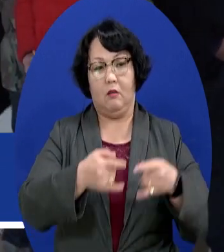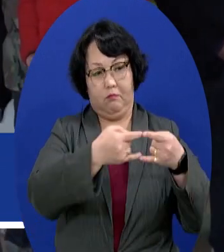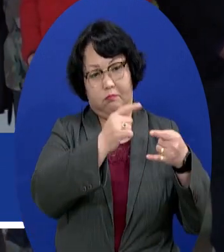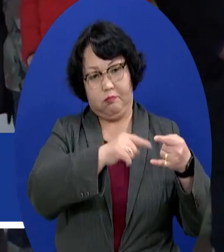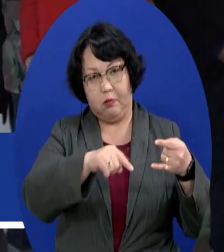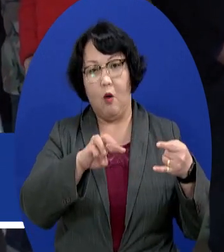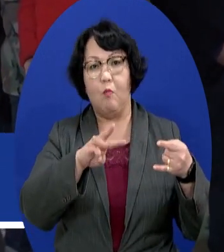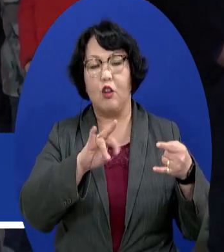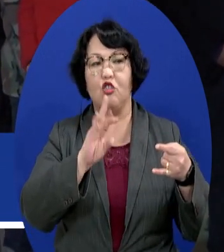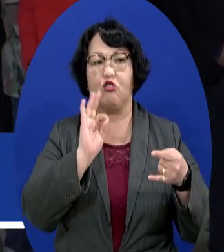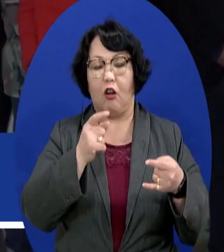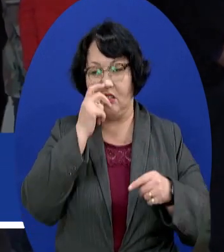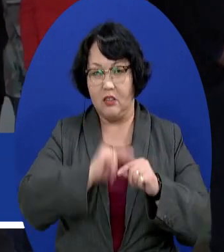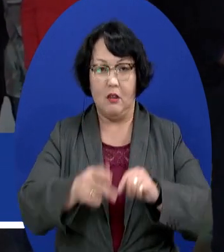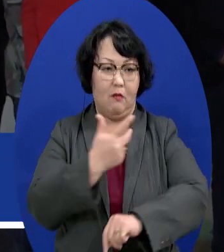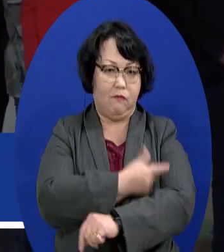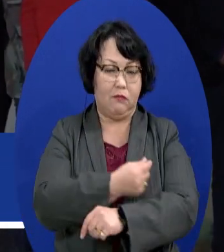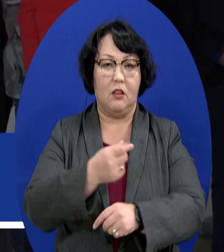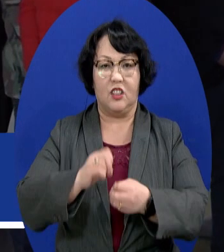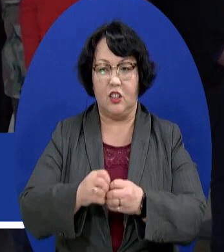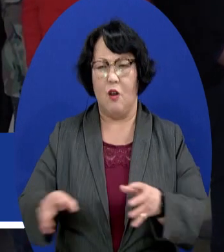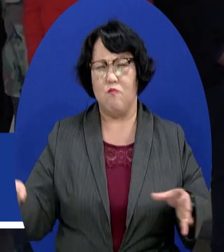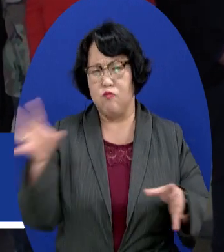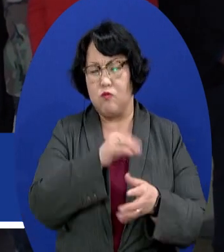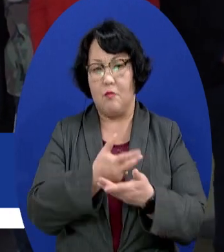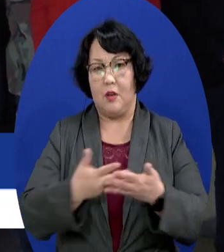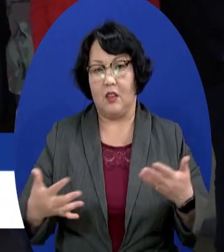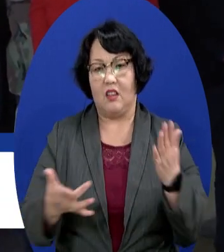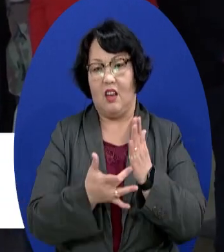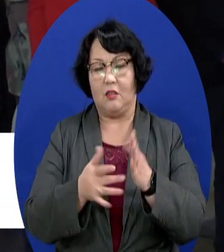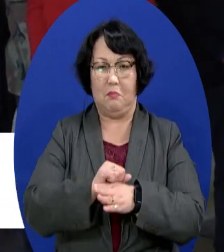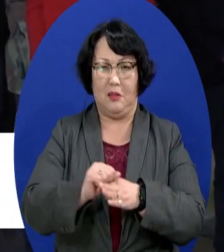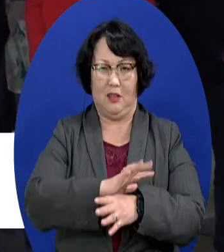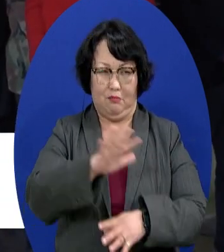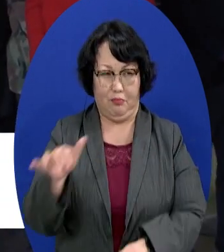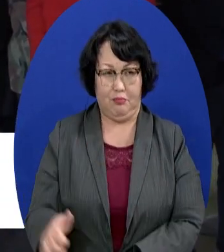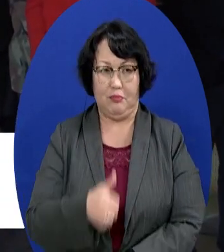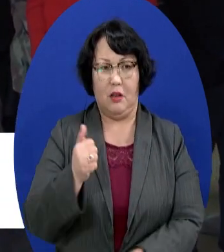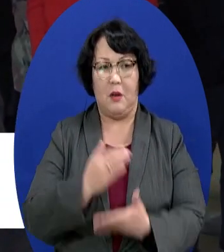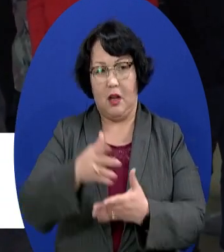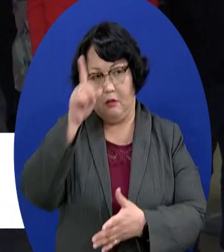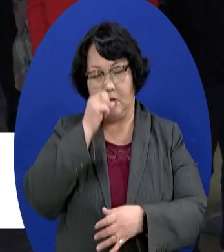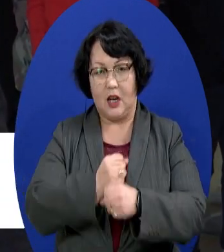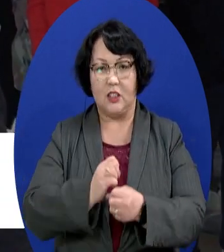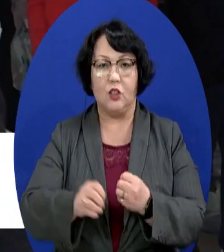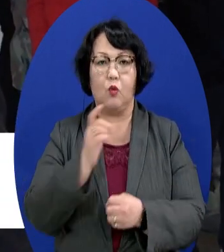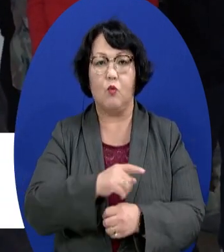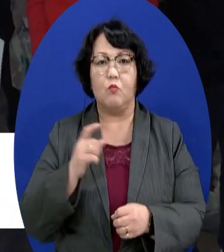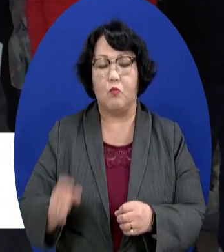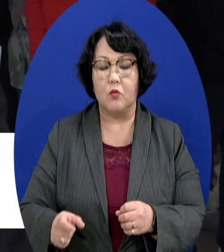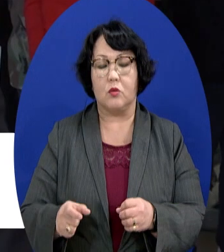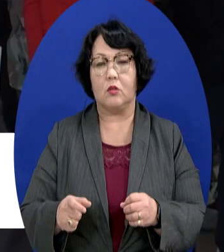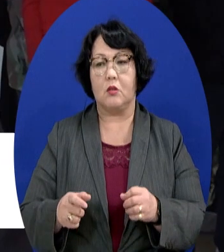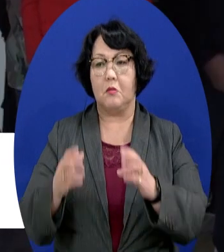тусал тарианы памп гэх мэтчлэн шаардлагатай бүх зүйлийг бид нэр хангасан байна. Одоо юм чи ажилчдын одоо байрлах байр,